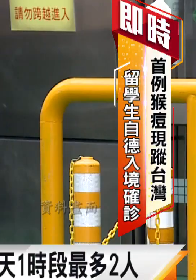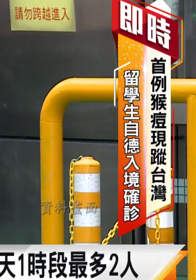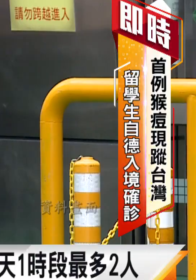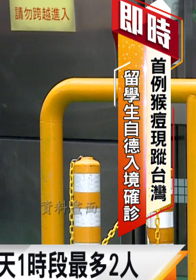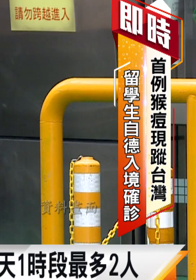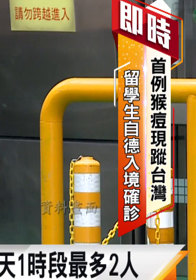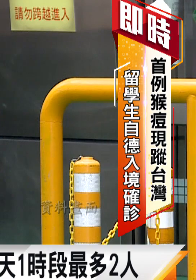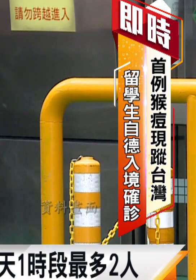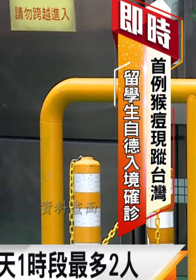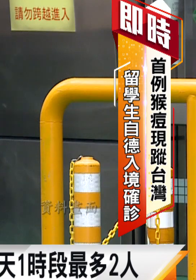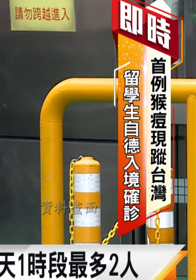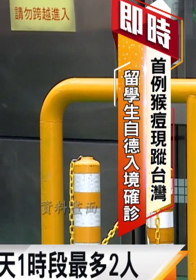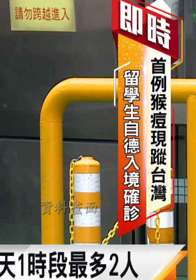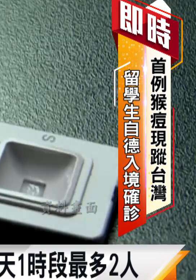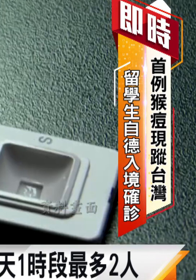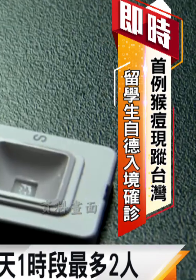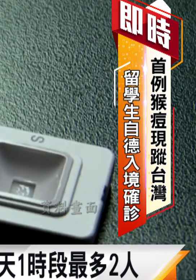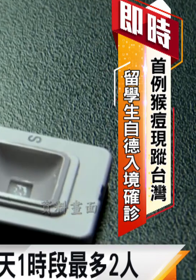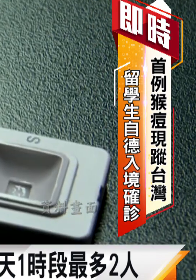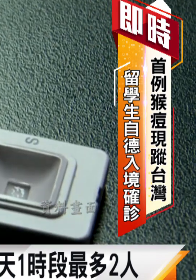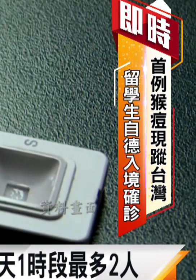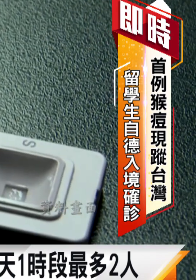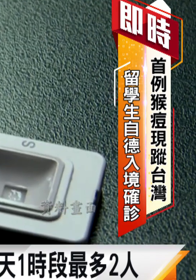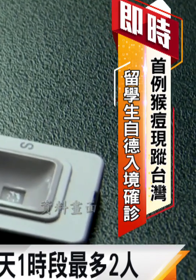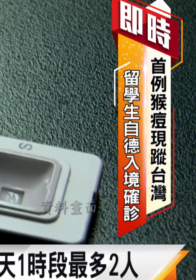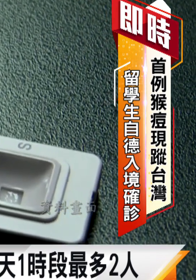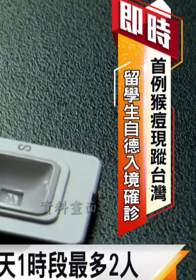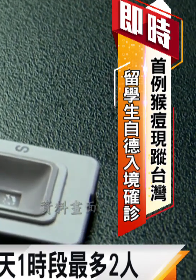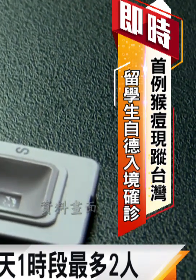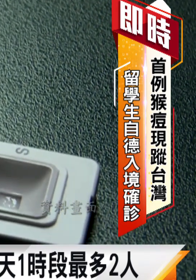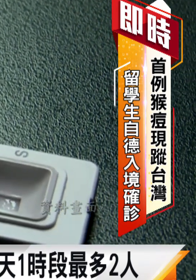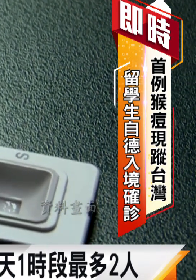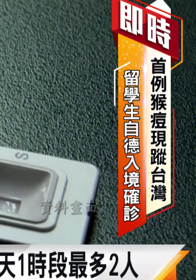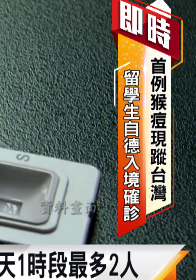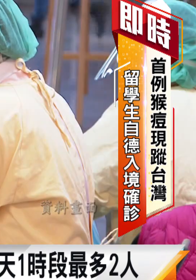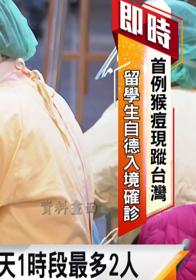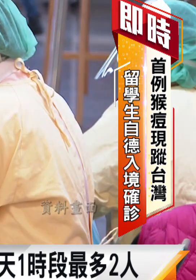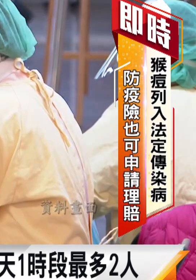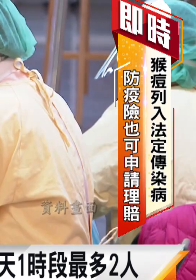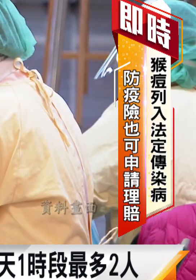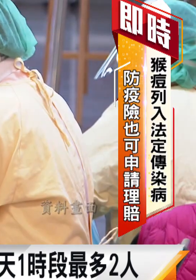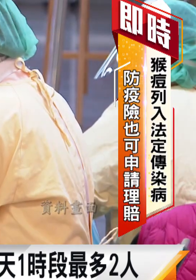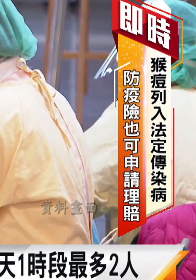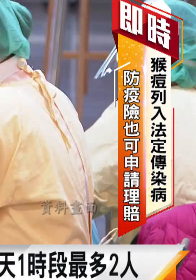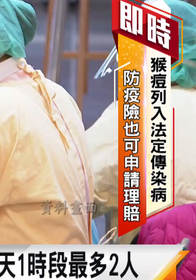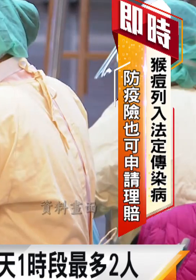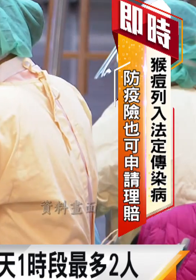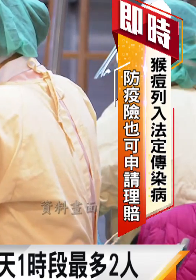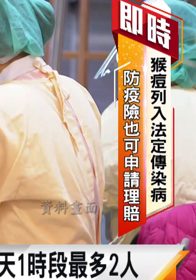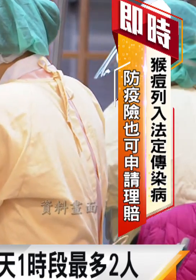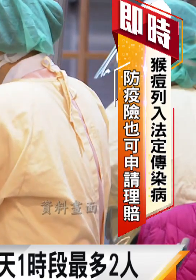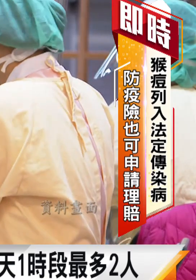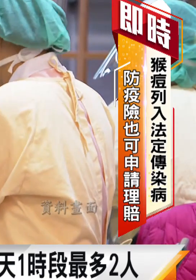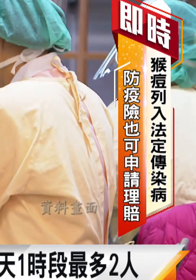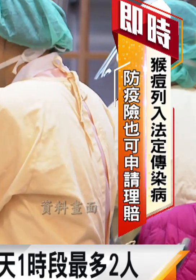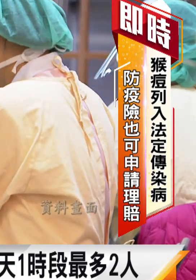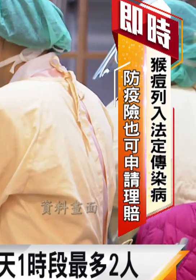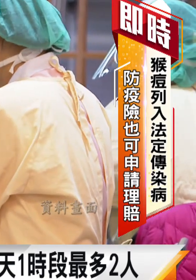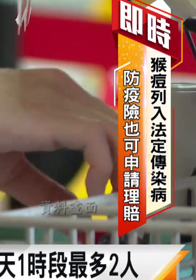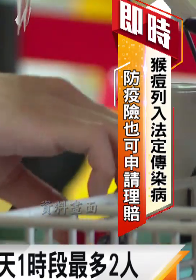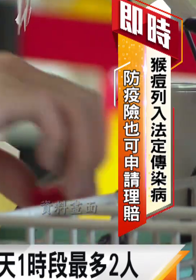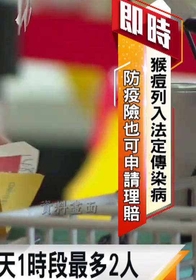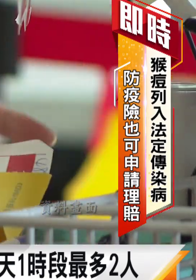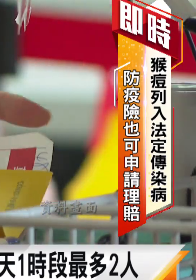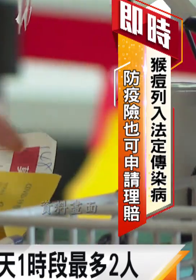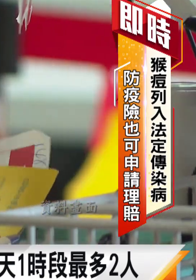则全面开放探视，只要秀出筛检阴性证明、打满三剂疫苗或曾染疫康复，解隔三个月内到长照机构探视免筛